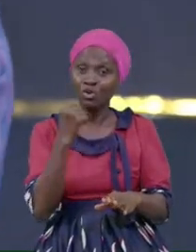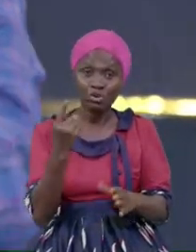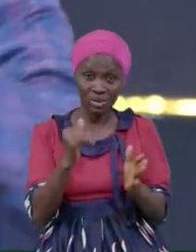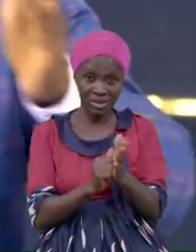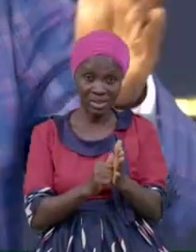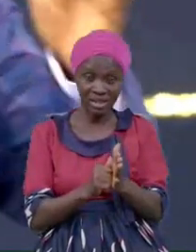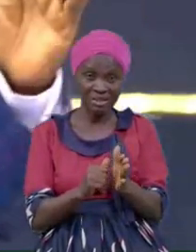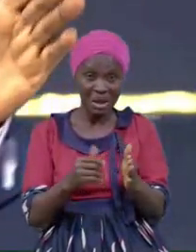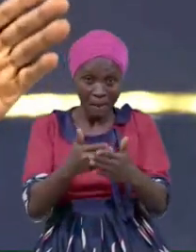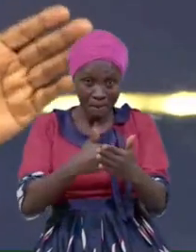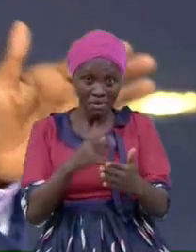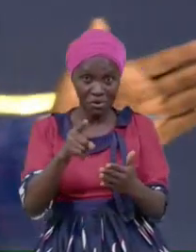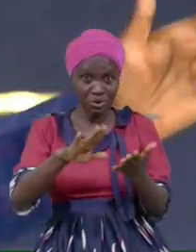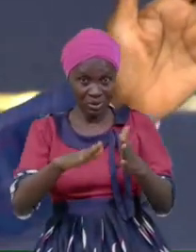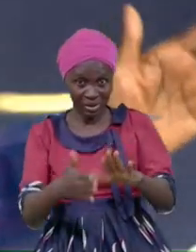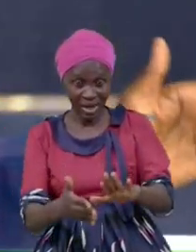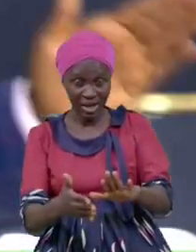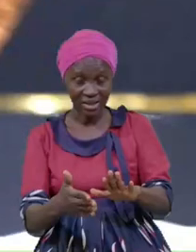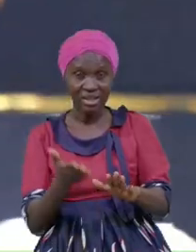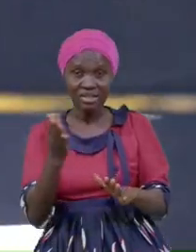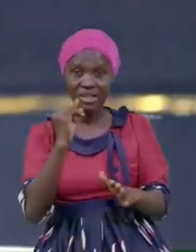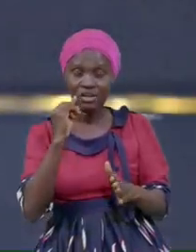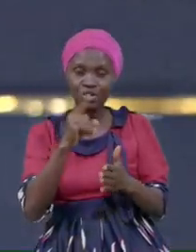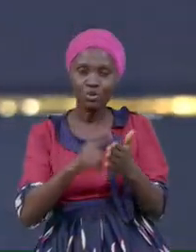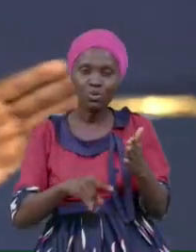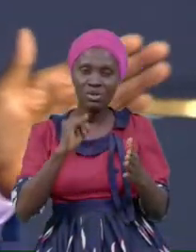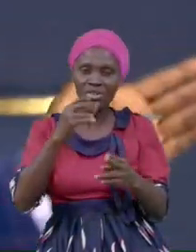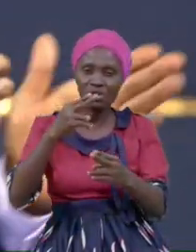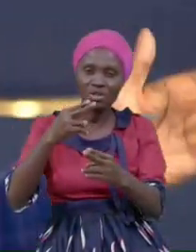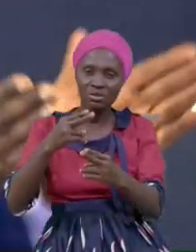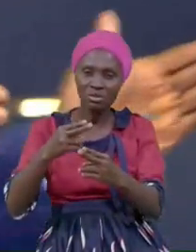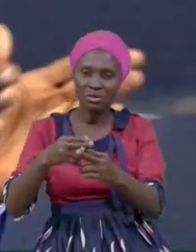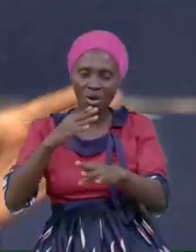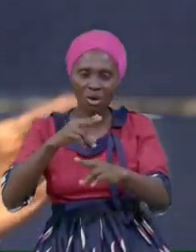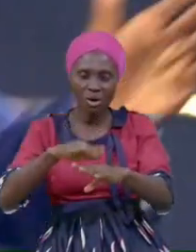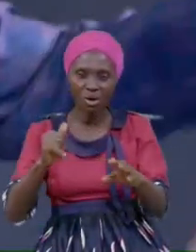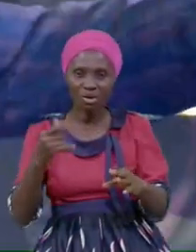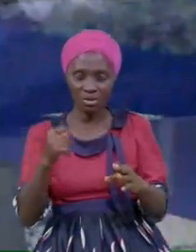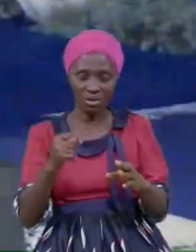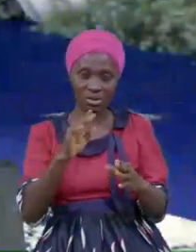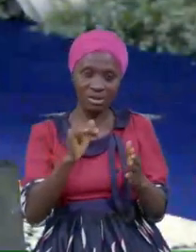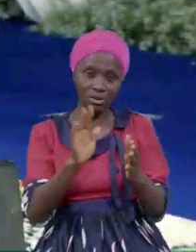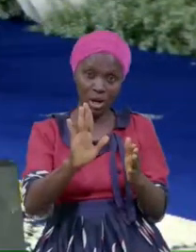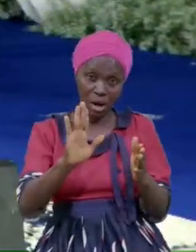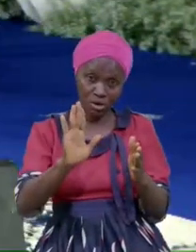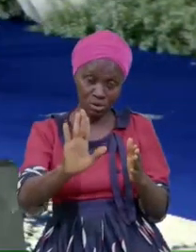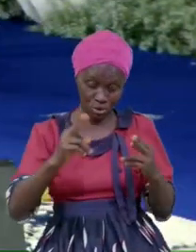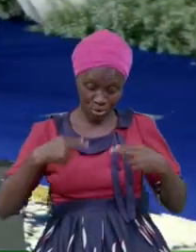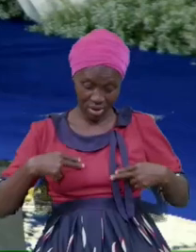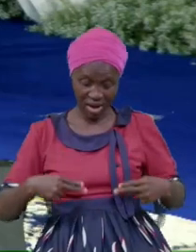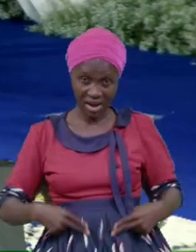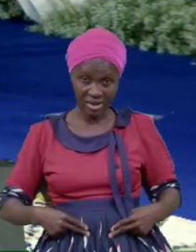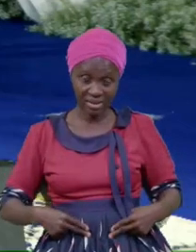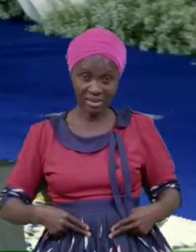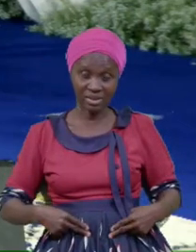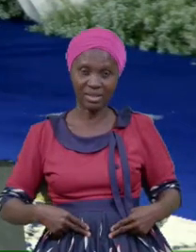avant de mourir, il y a ce que nous appelons la durée de ta santé, différente de ta